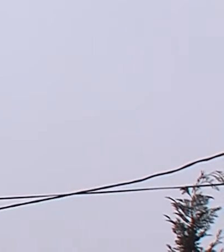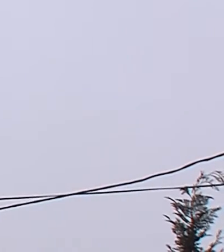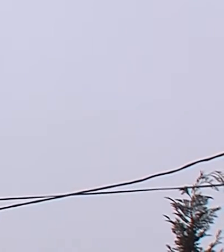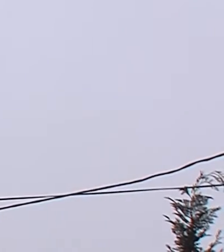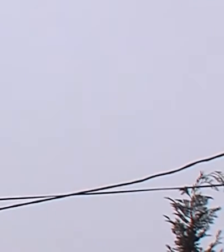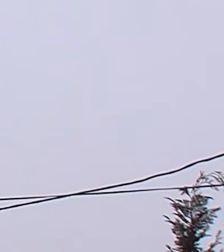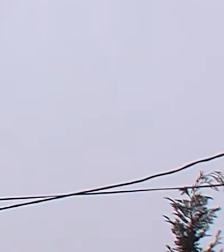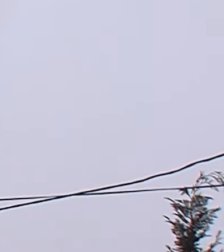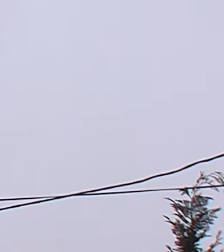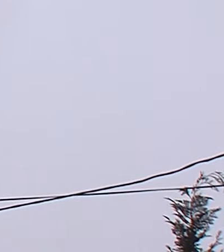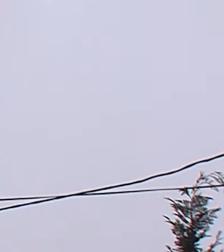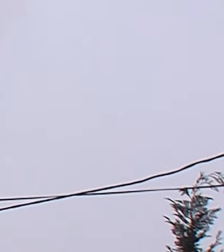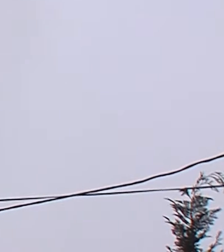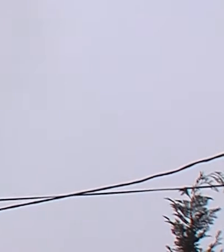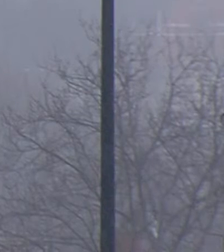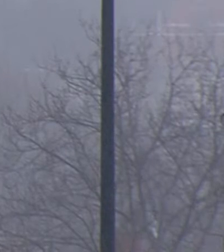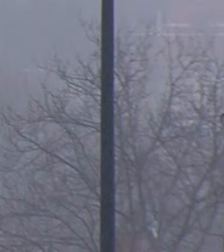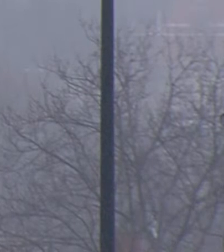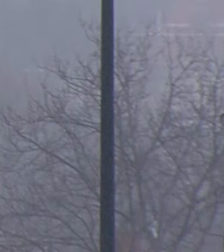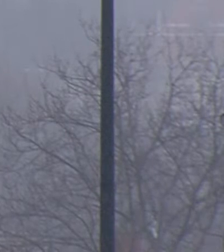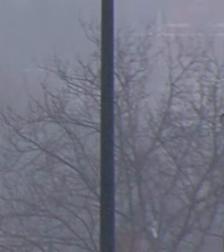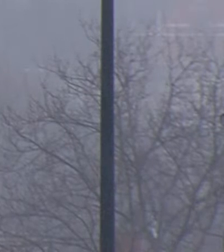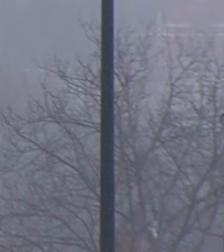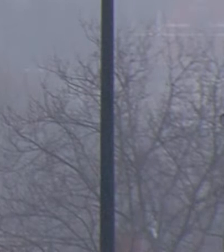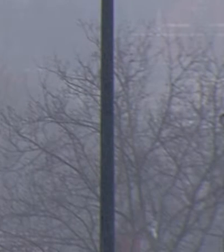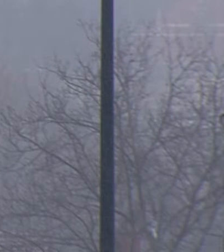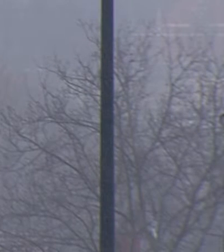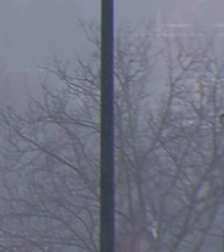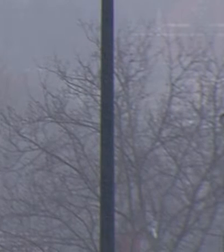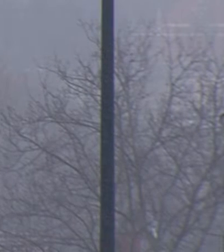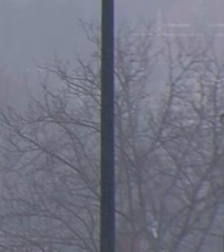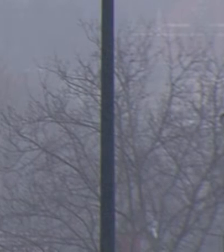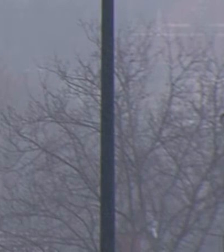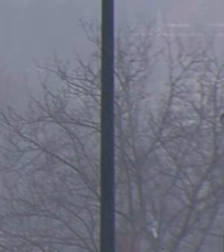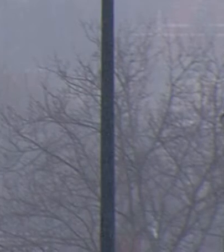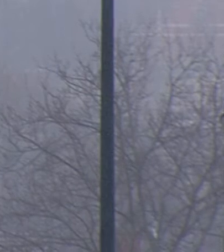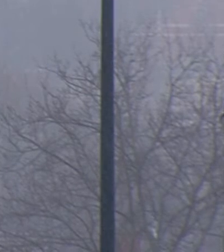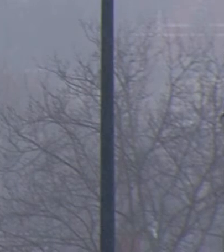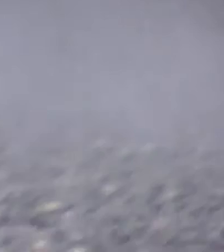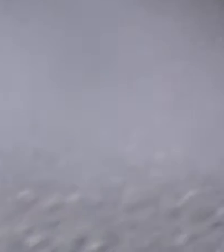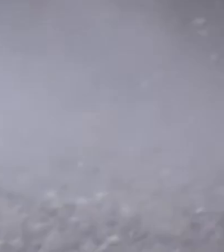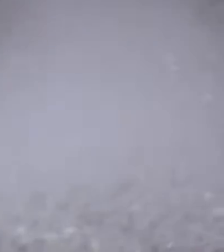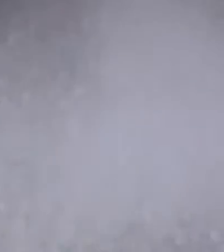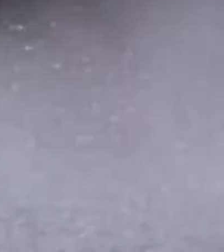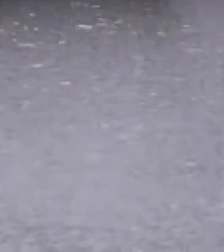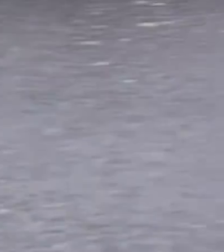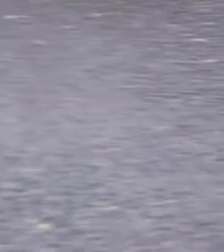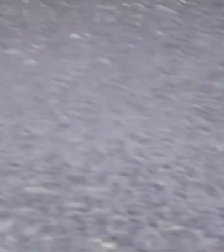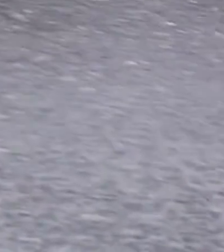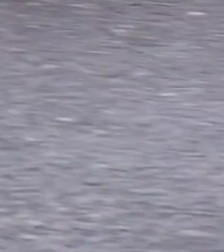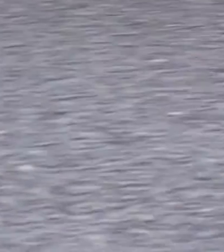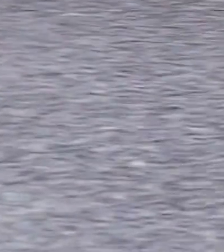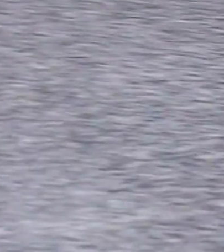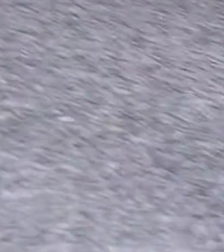do poprawy jakości powietrza. Jednak warto pamiętać, że aby to się udało, kluczową rolę w działaniach mają zarówno rząd,